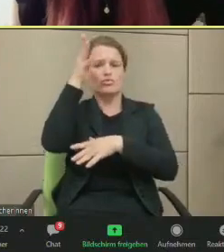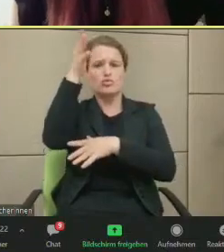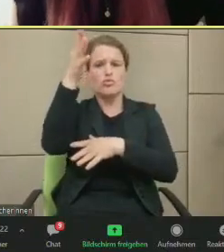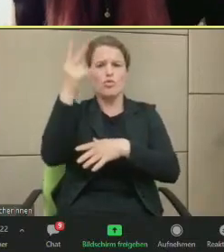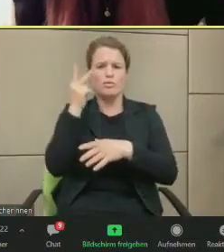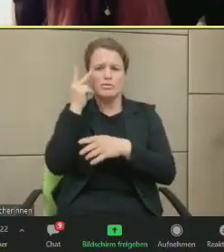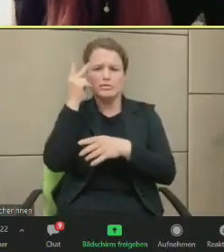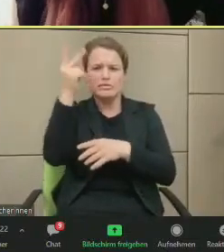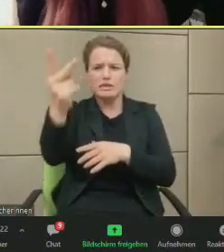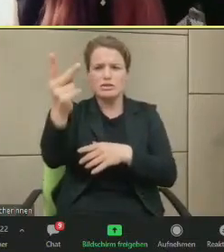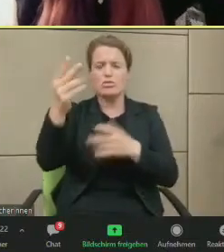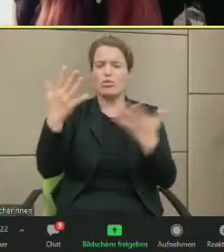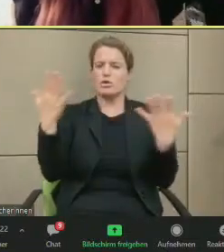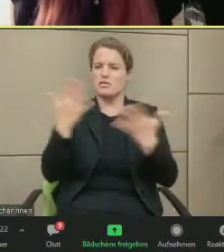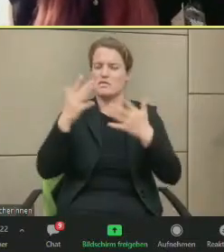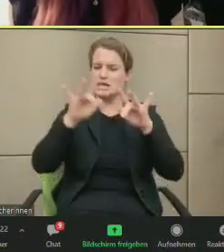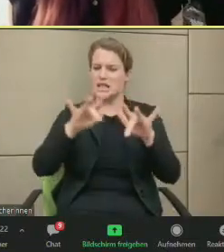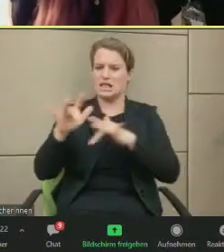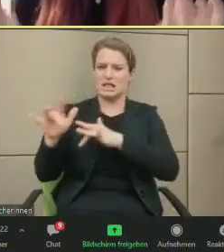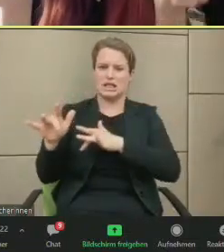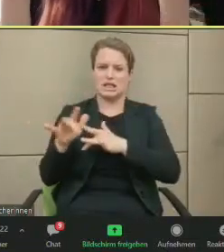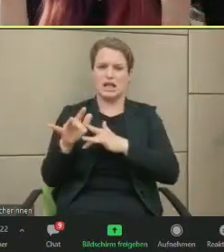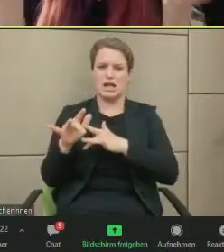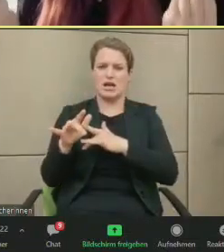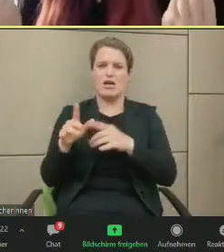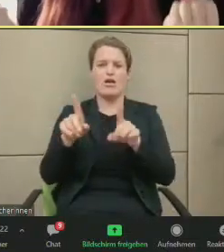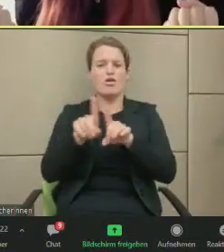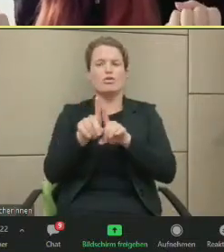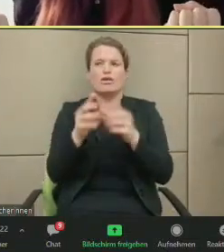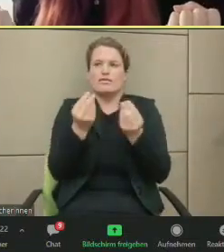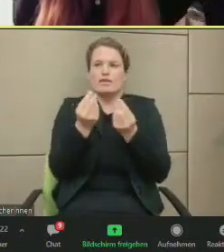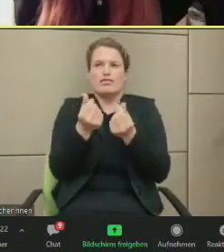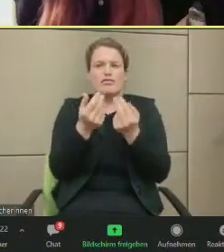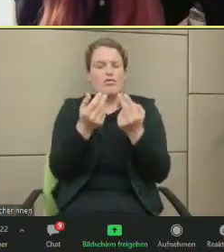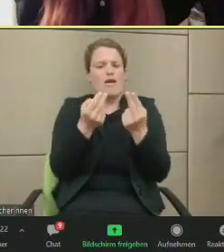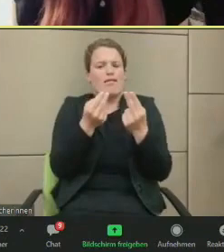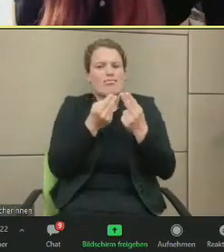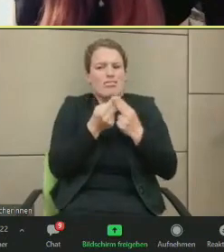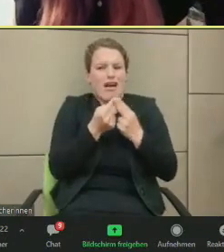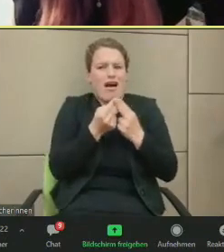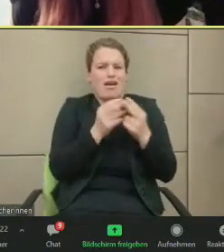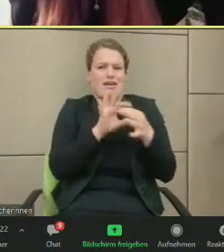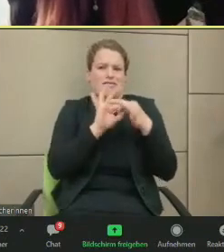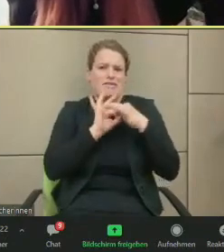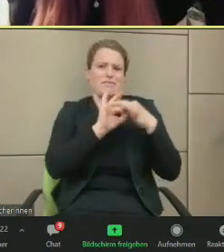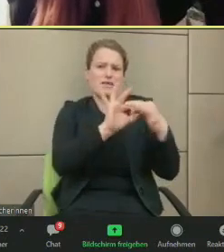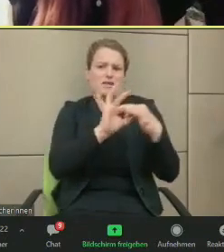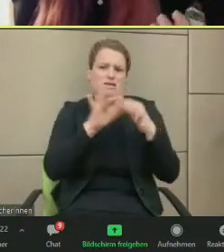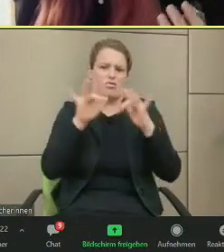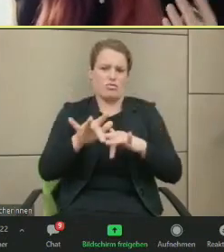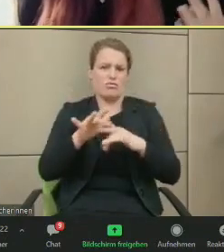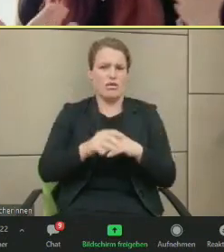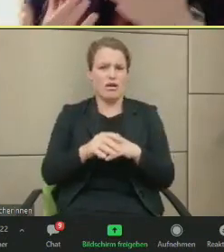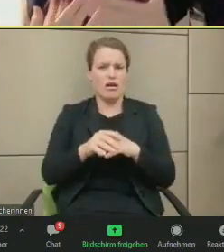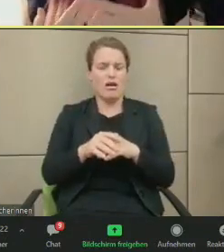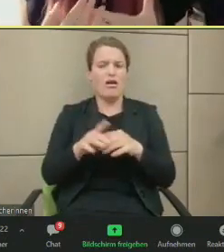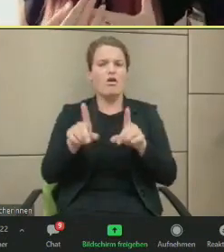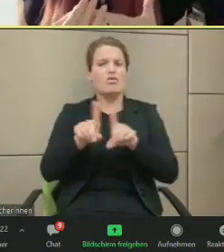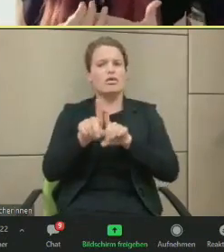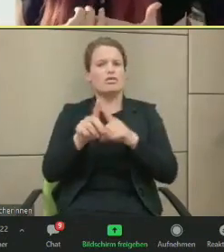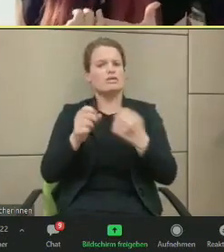Zukunftsvisionen gibt es da. Und das ist eine sehr nahbare, sehr fassbare Art und Weise des Aktivismus, wo man auch auf